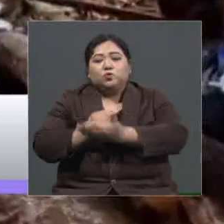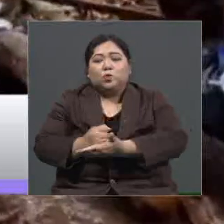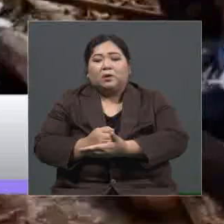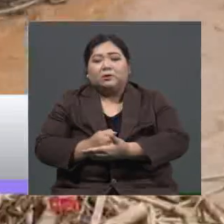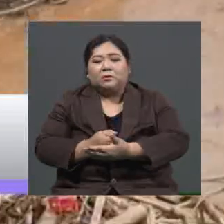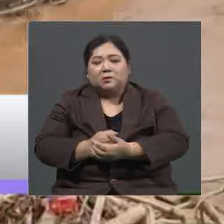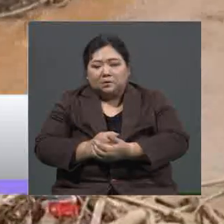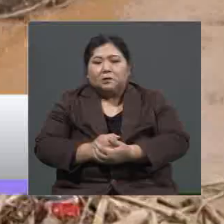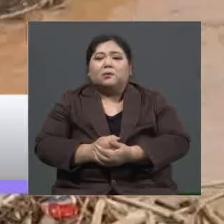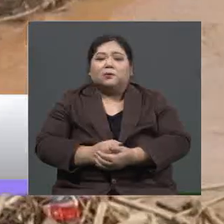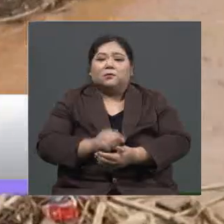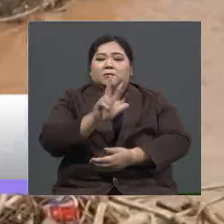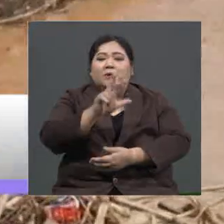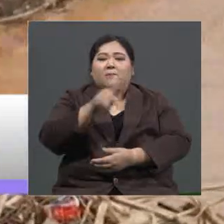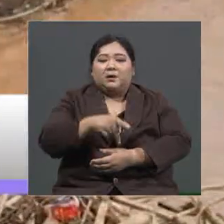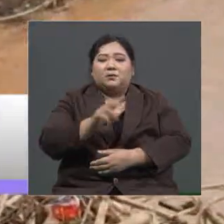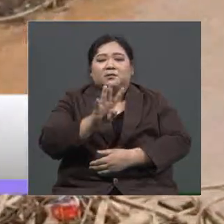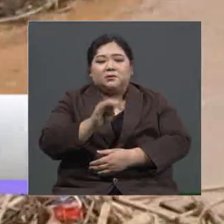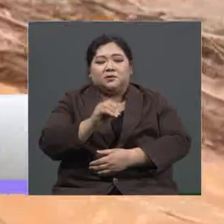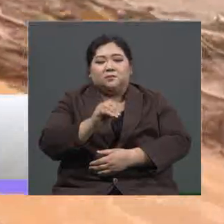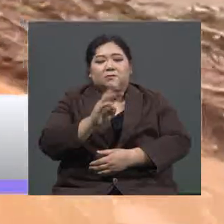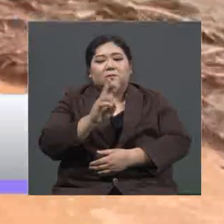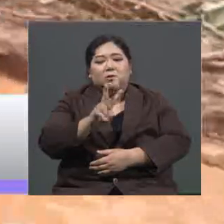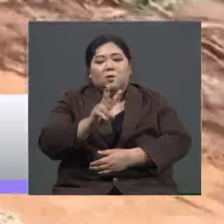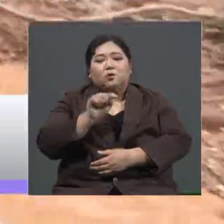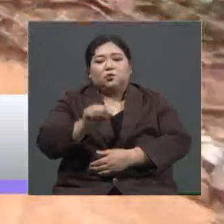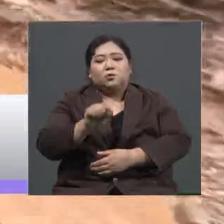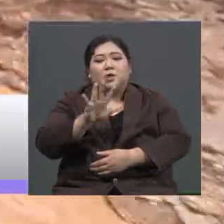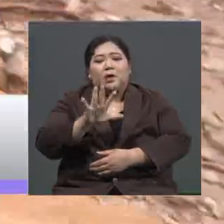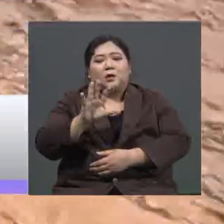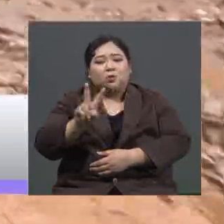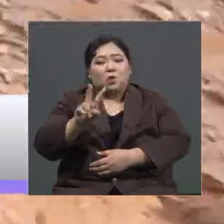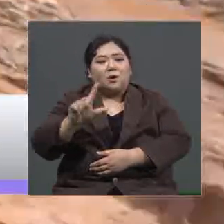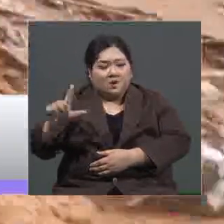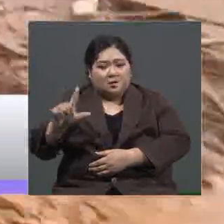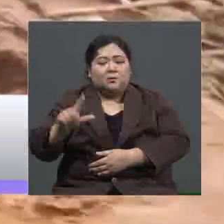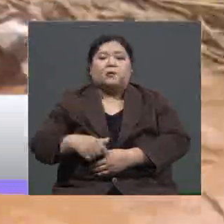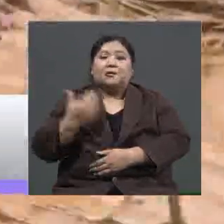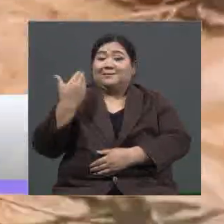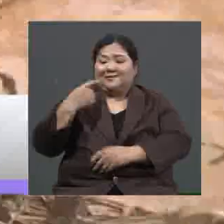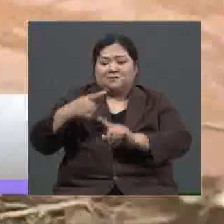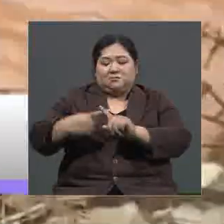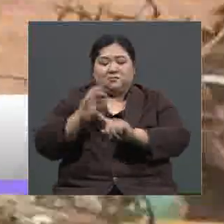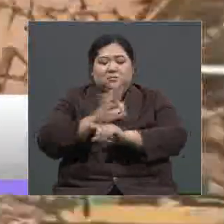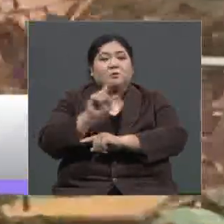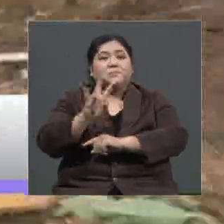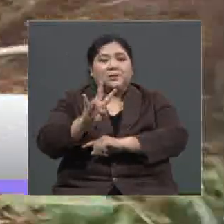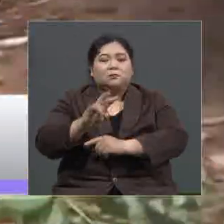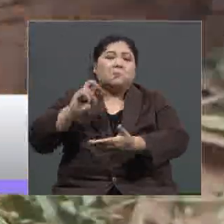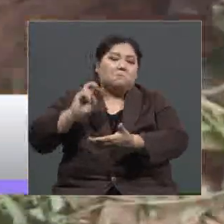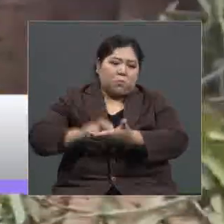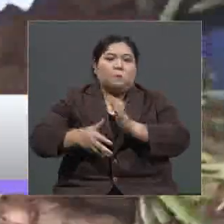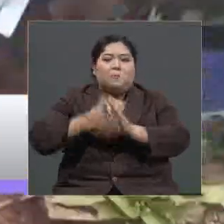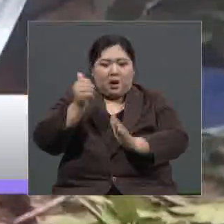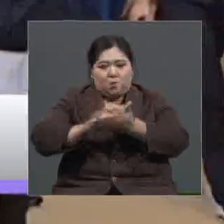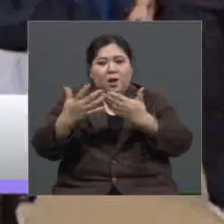042.52 ล้านบาท ในกรัที่คณะรัฐมุตรีอนุมัตเมอวที่ 17 กัยายนด้ในอนุทินชาวิรก